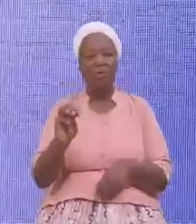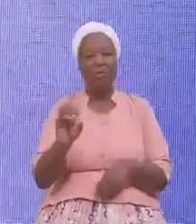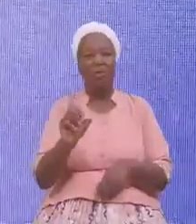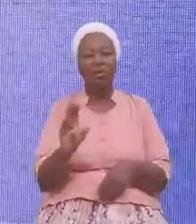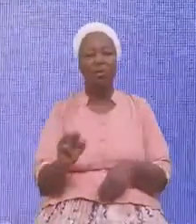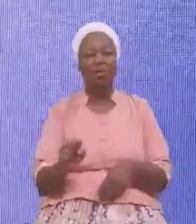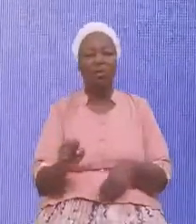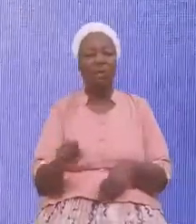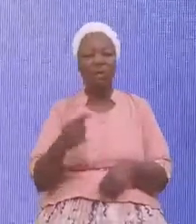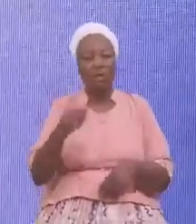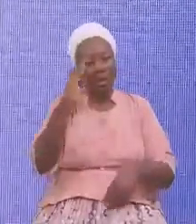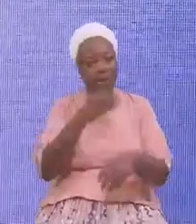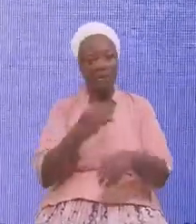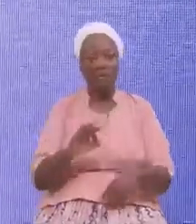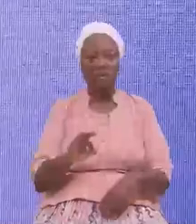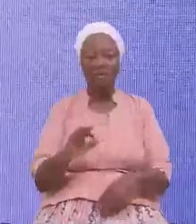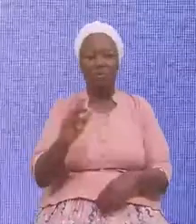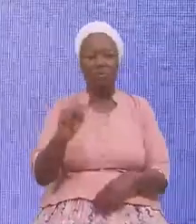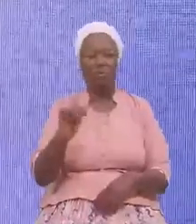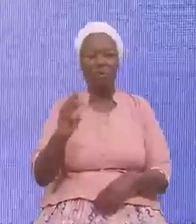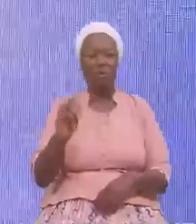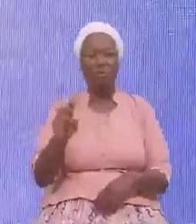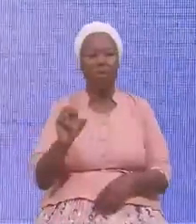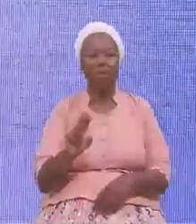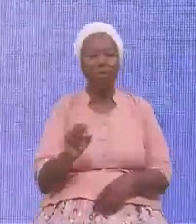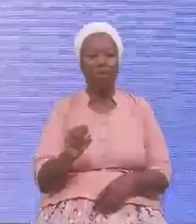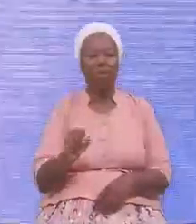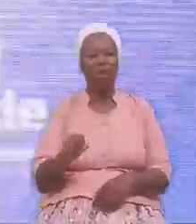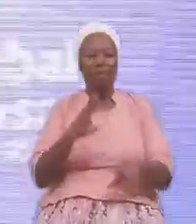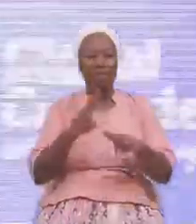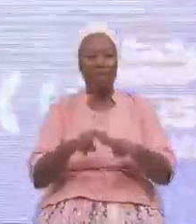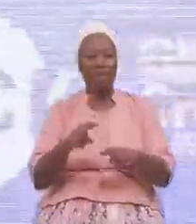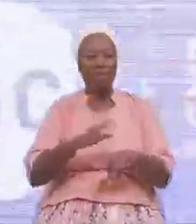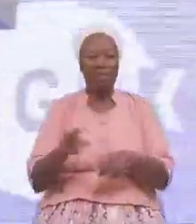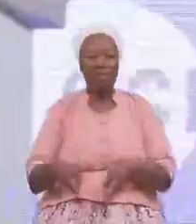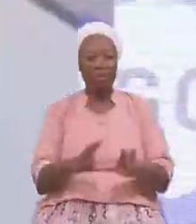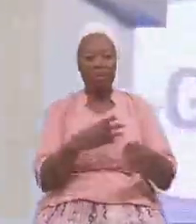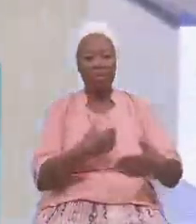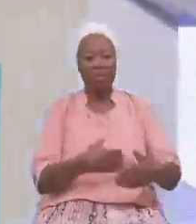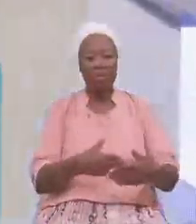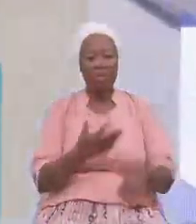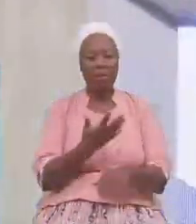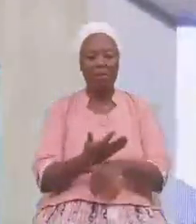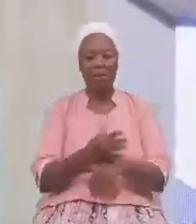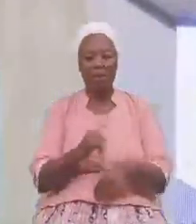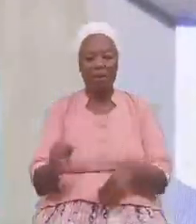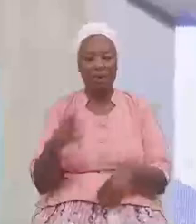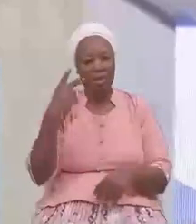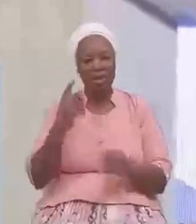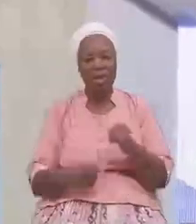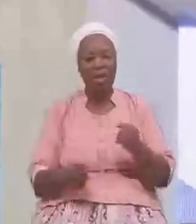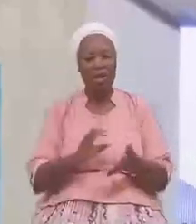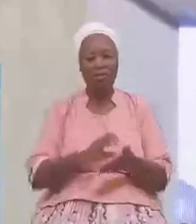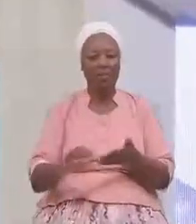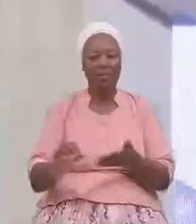mendiant, le fils de Timée, Bartimée, mendiant aveugle, était assis au bord du chemin. Le dernier verset